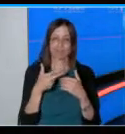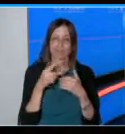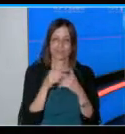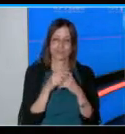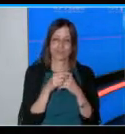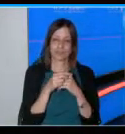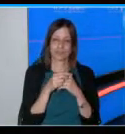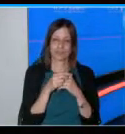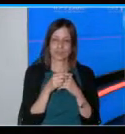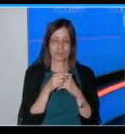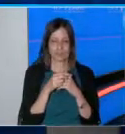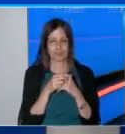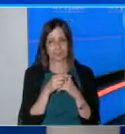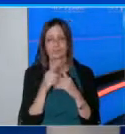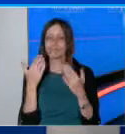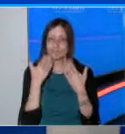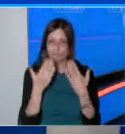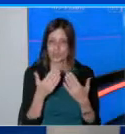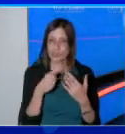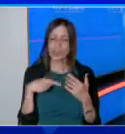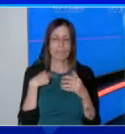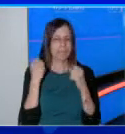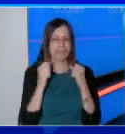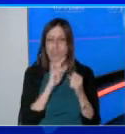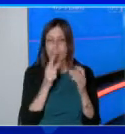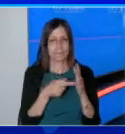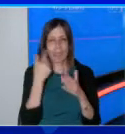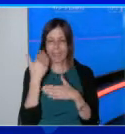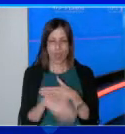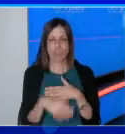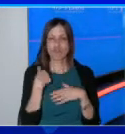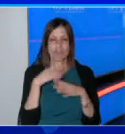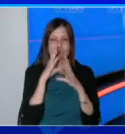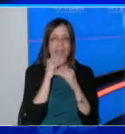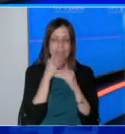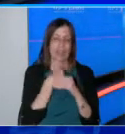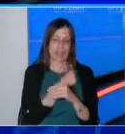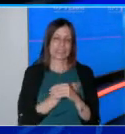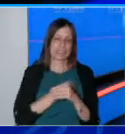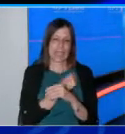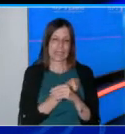פלסאב, הארץ 21, תודה רבה לכם, אני בטוח זה לא הפעם האחרונה שאנחנו נדבר לצערי.